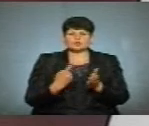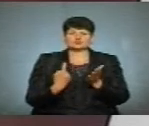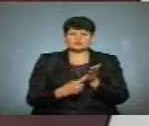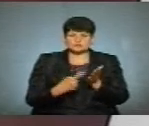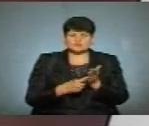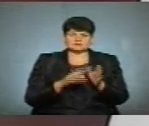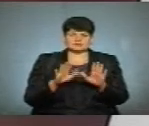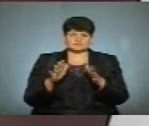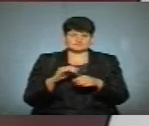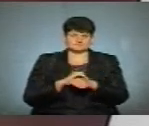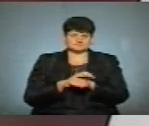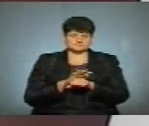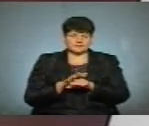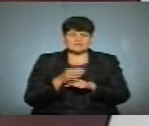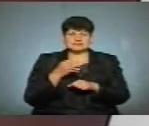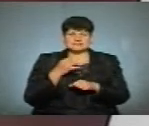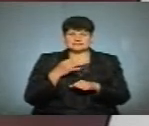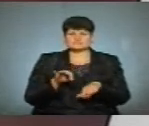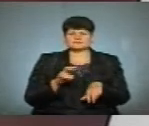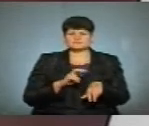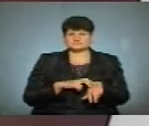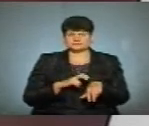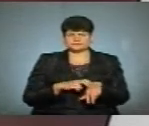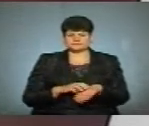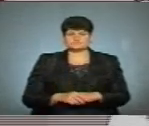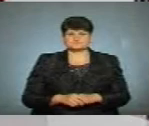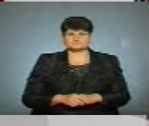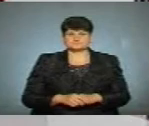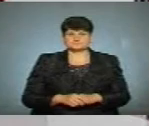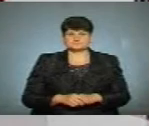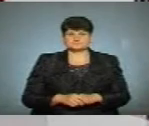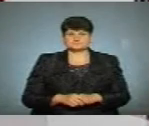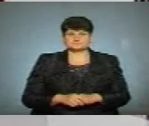випадки COVID-19, розповів епідеміолог Володимир Паничев.